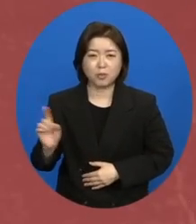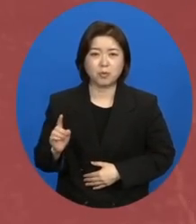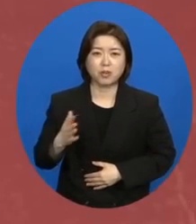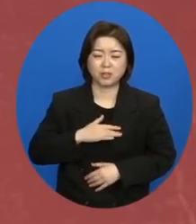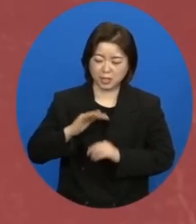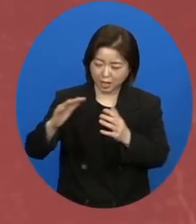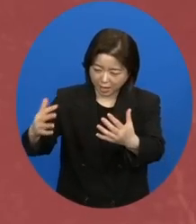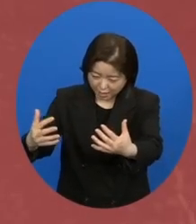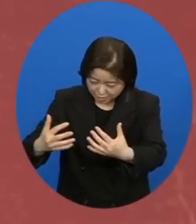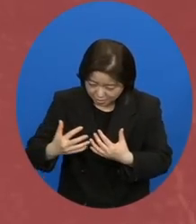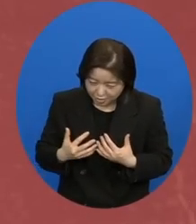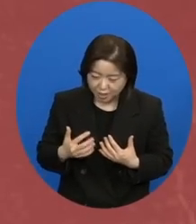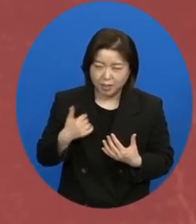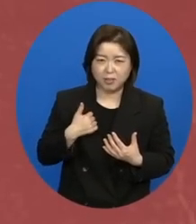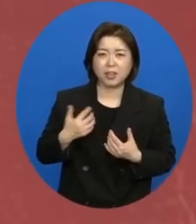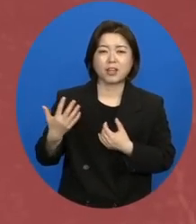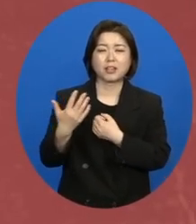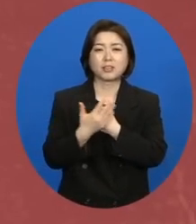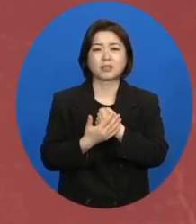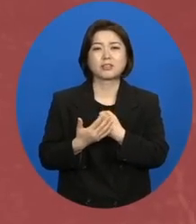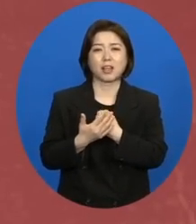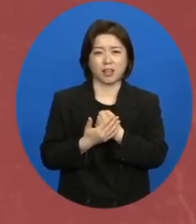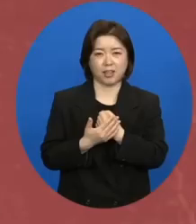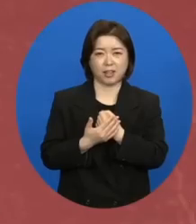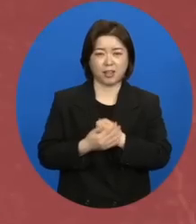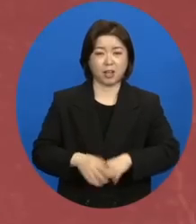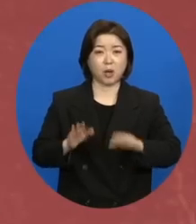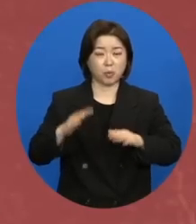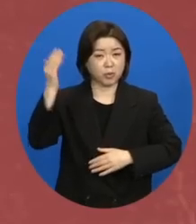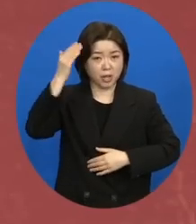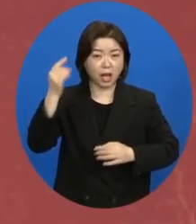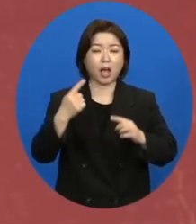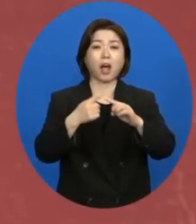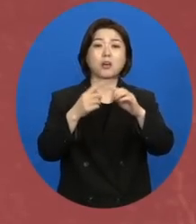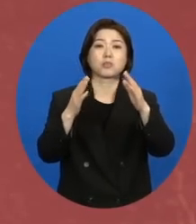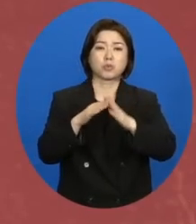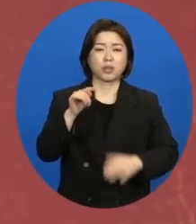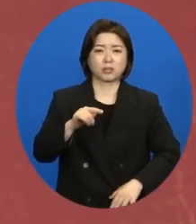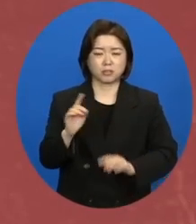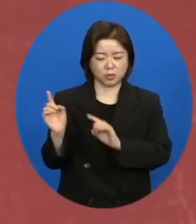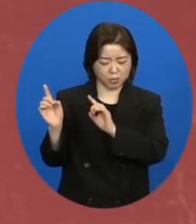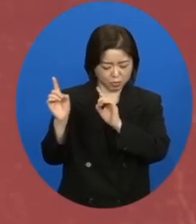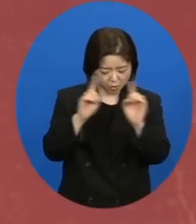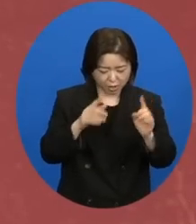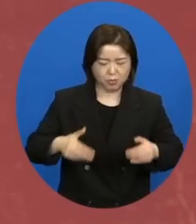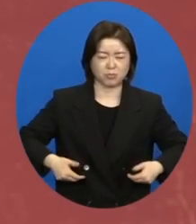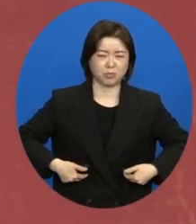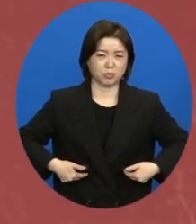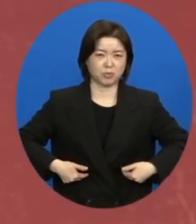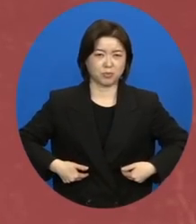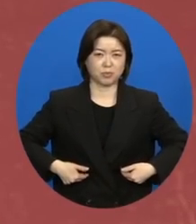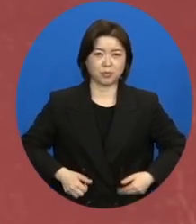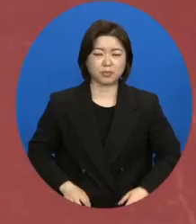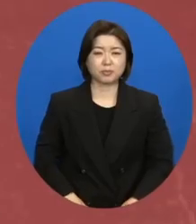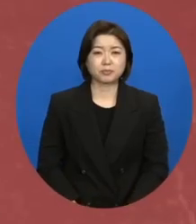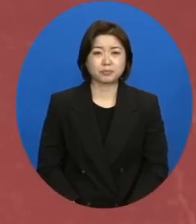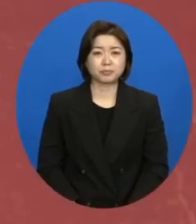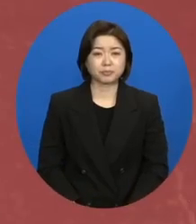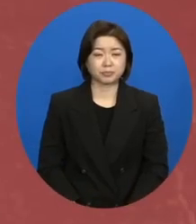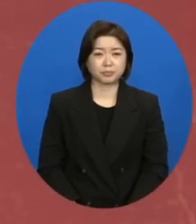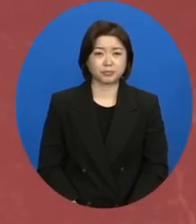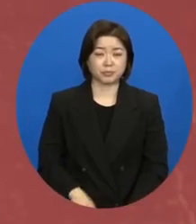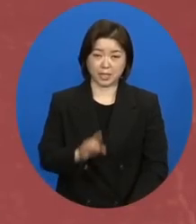되는 은혜가 오늘 한국교회가 그걸 회복해야 되지 않겠나. 그래서